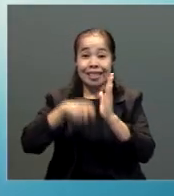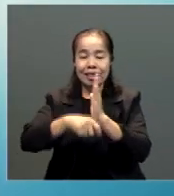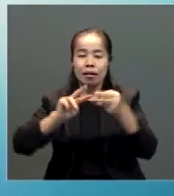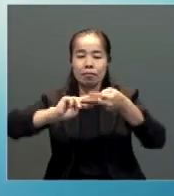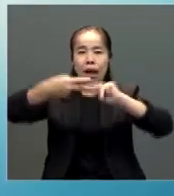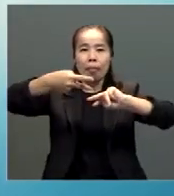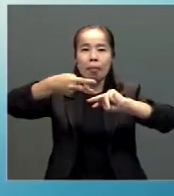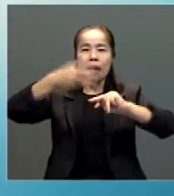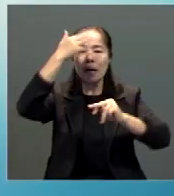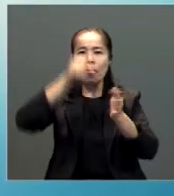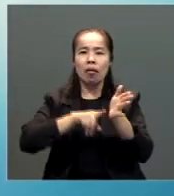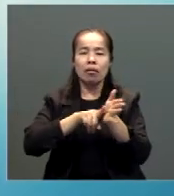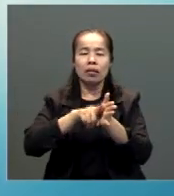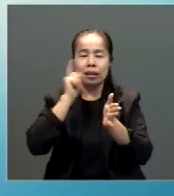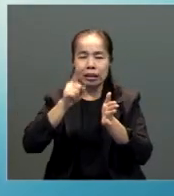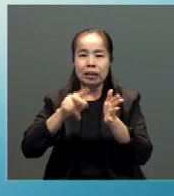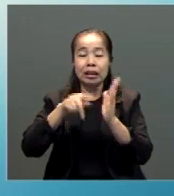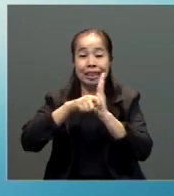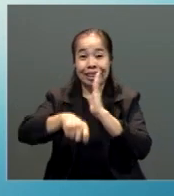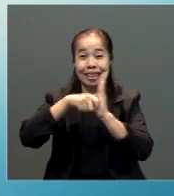รายงานผู้ป่วยเลยนะครับต้องให้เครดิตจังหวัดใหม่นะครับอุตรดิตถ์มาเพิ่มทำให้ตรงนี้ดีขึ้นนะครับก็มีทั้งจันทบุรีราชบุรีลพบุรีเพชรบูรณ์แพร่แม่ฮ่องสอนลำปางและร้อยเอ็ดนะครับส่วนจังหวัดอื่นๆที่มีการขยับไปก็คือมีนนทบุรีลงจากสีแดงลงมาเป็นสีส้มนะครับแล้วก็นครราชสีมาขยับขึ้นไปเมื่อวานนี้มาเจอเคสใหม่1รายที่ว่าก็เลยทำให้ไปอยู่ในสีแดงนะครับปัตตานีก็มาจากสีแดงก็ลงมาอยู่ที่สีส้มนี้เช่นเดียวกันกับเลยจากสีส้มมาอยู่สีเหลืองนะครับแล้วก็อ่านครศรีธรรมราชทางงานและสตูลก็ขยับจากสีส้มมาสีเหลืองก็ต้องขอบคุณพี่น้องประชาชนทุกท่านทุกจังหวัดนะครับที่ช่วยกันในการดูแลท้ายในจังหวัดของตัวเองให้ได้อย่างดีนะครับ